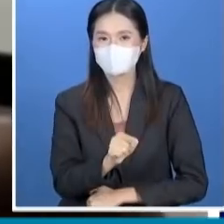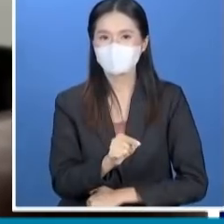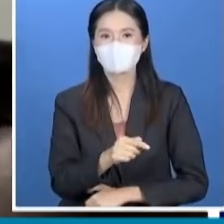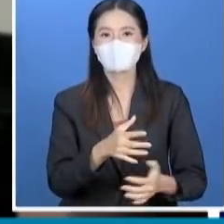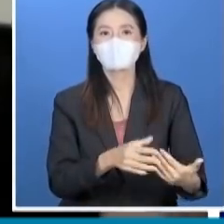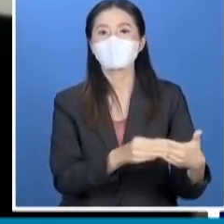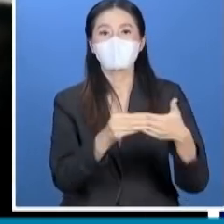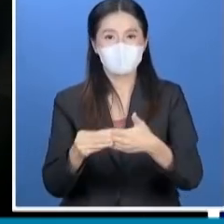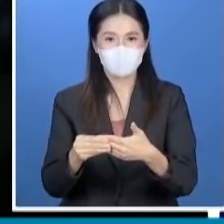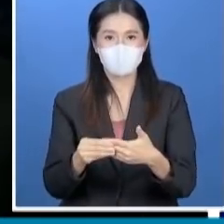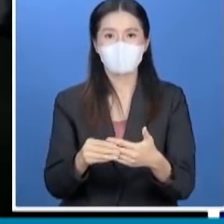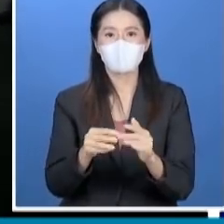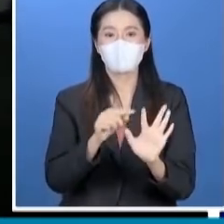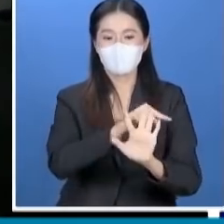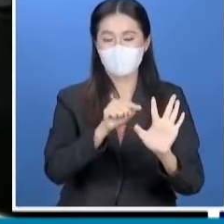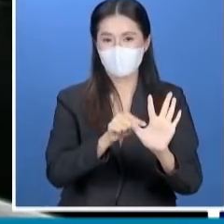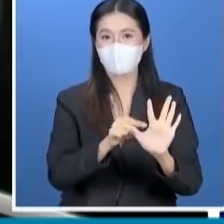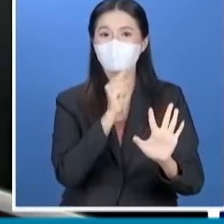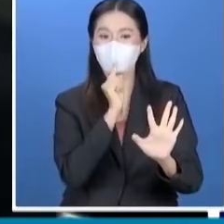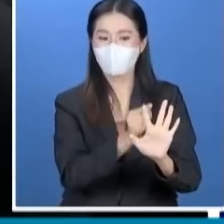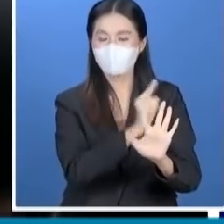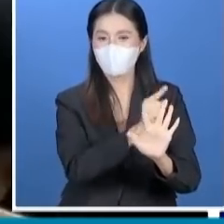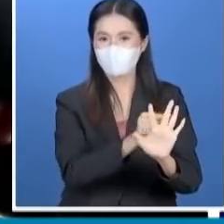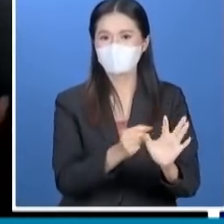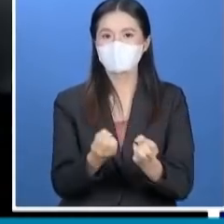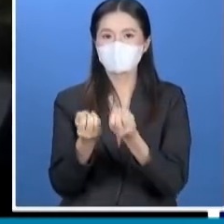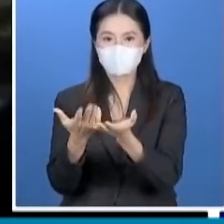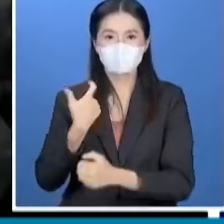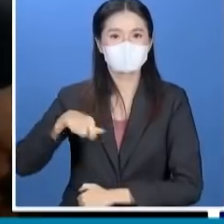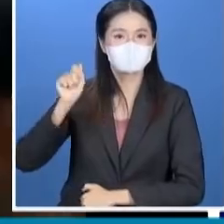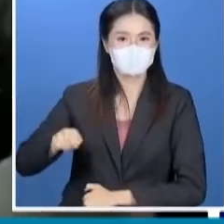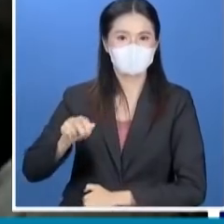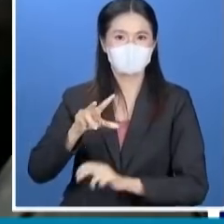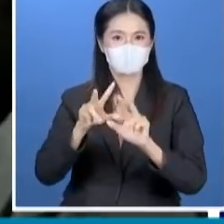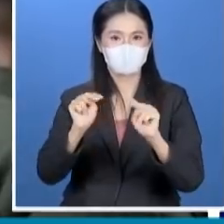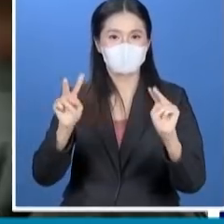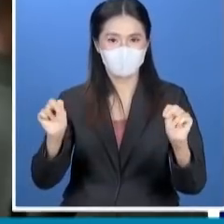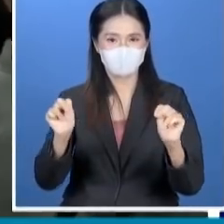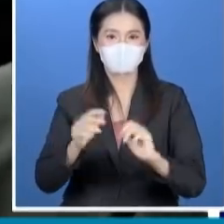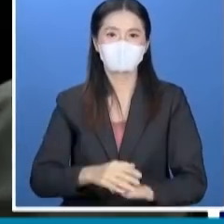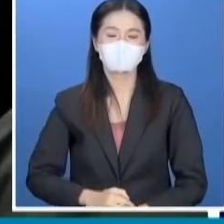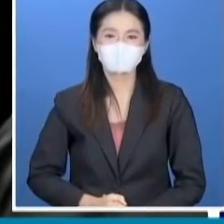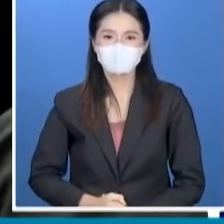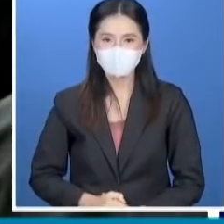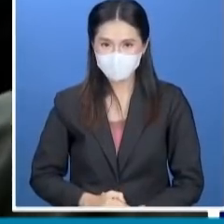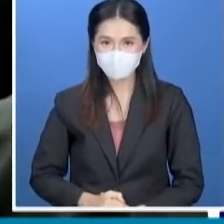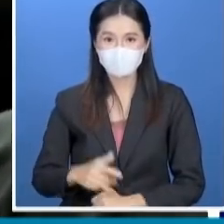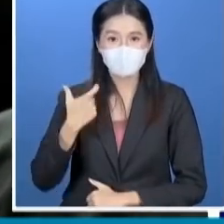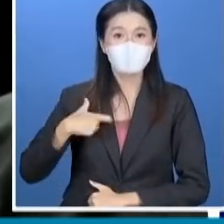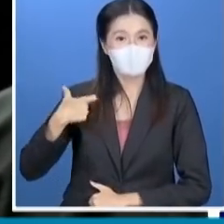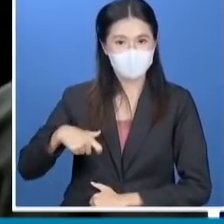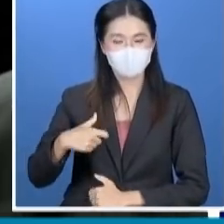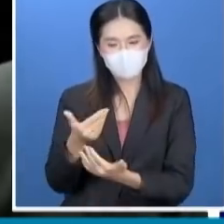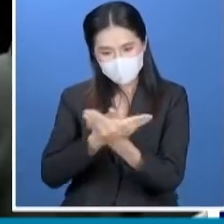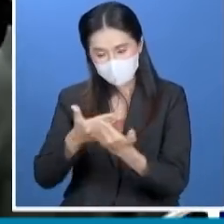นำตัวบุคคลบนเรือทั้ง5คนที่โดนข้อหาส่งตัวไปให้อัยการจังหวัดนนทบุรีทันทีค่ะ ซึ่งทางด้านอัยการเองก็จะพิ